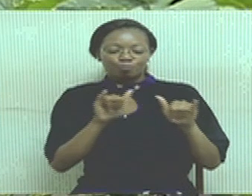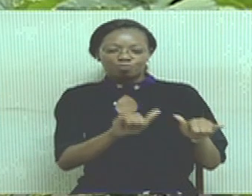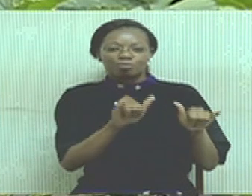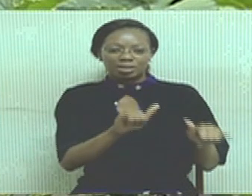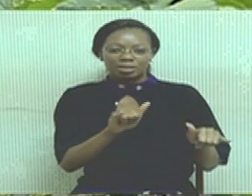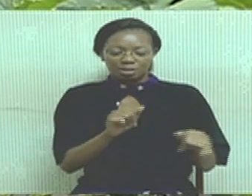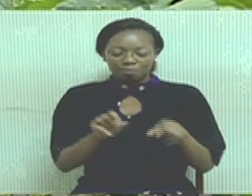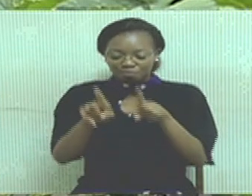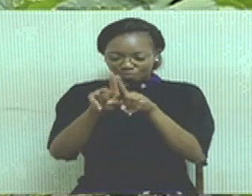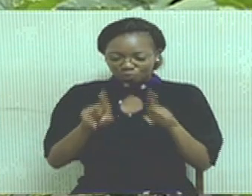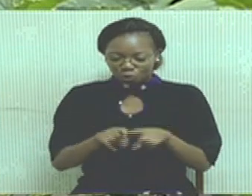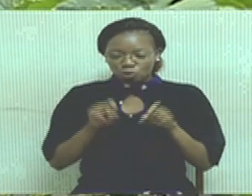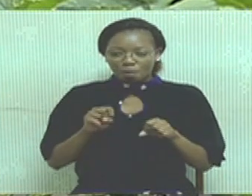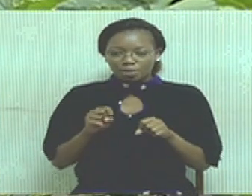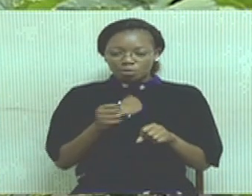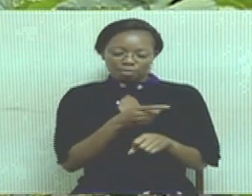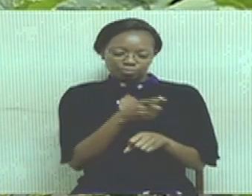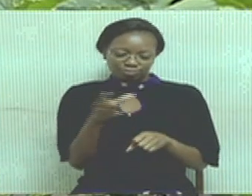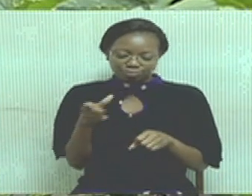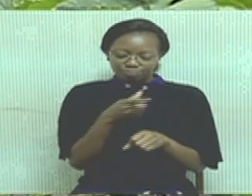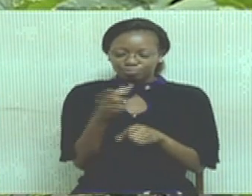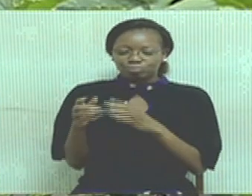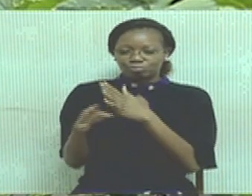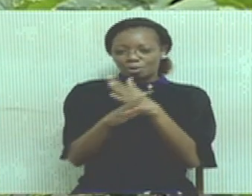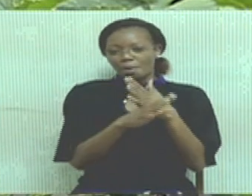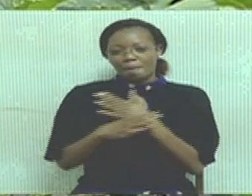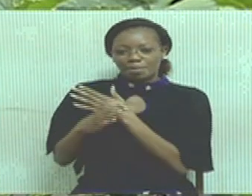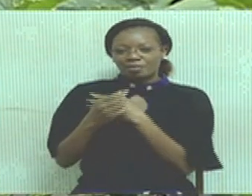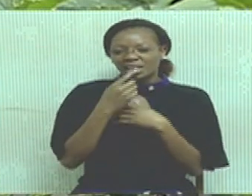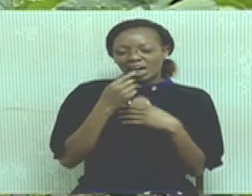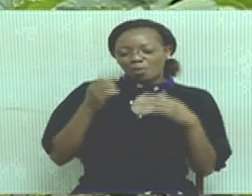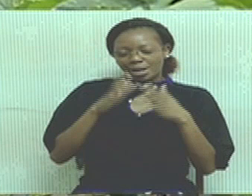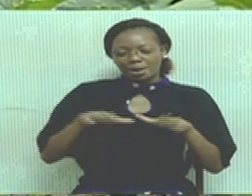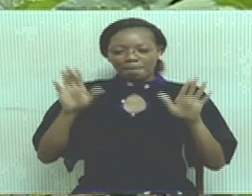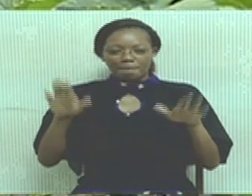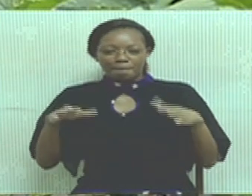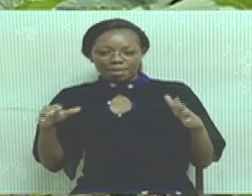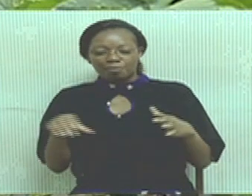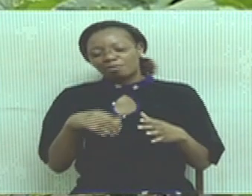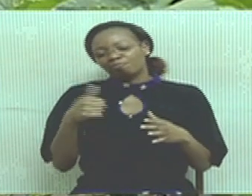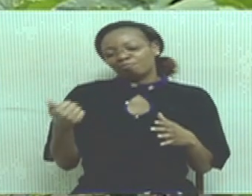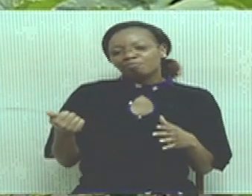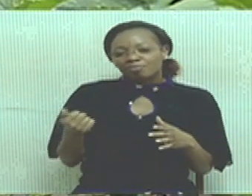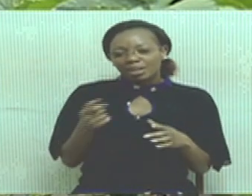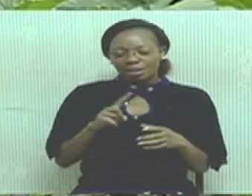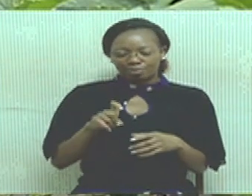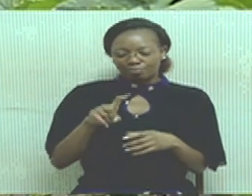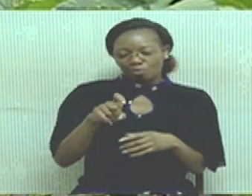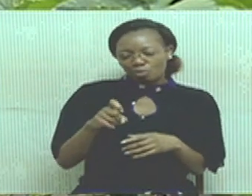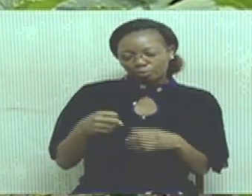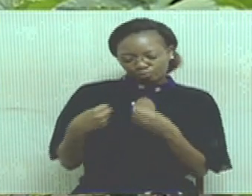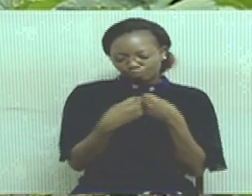hazitakuwa population itakuwa inaenda chini. Pia mkulima anaweza piga dawa ya kuzuia wadudu kama